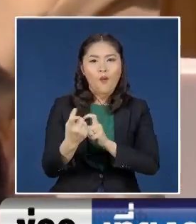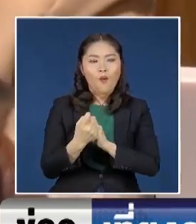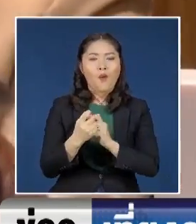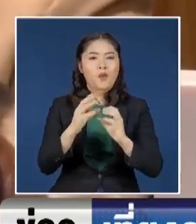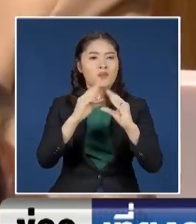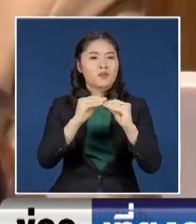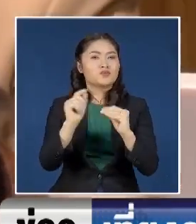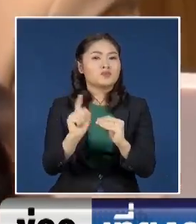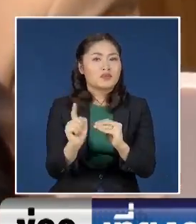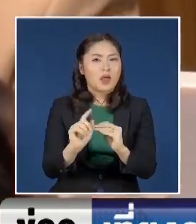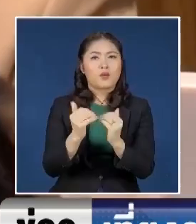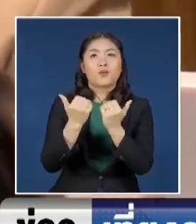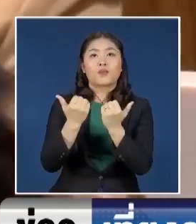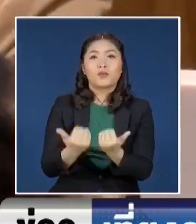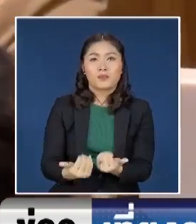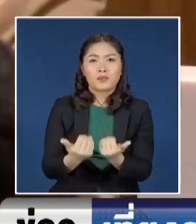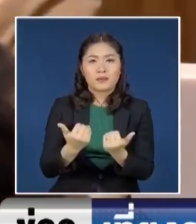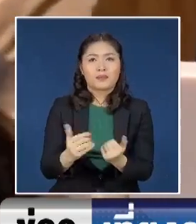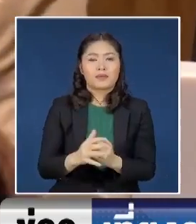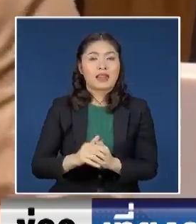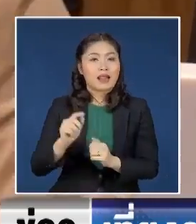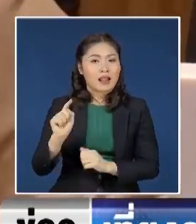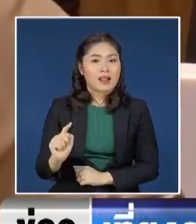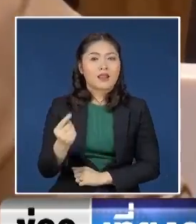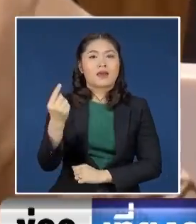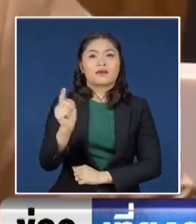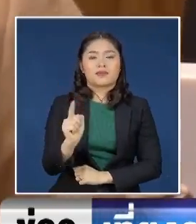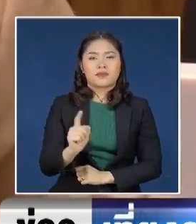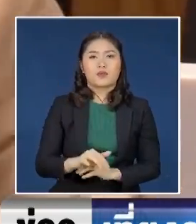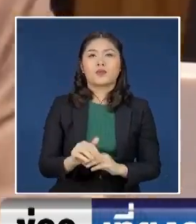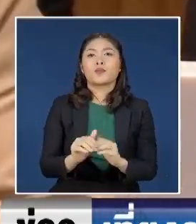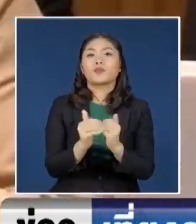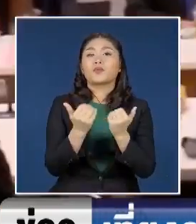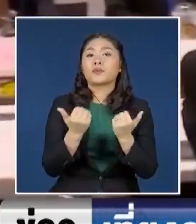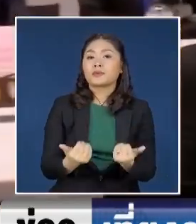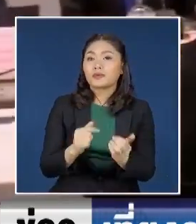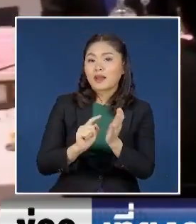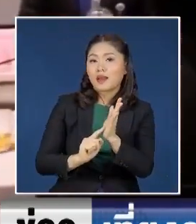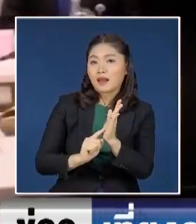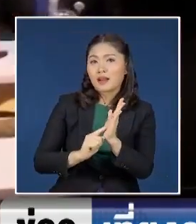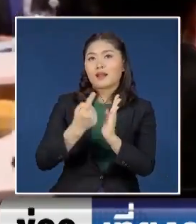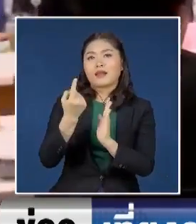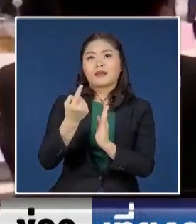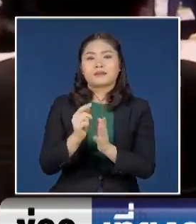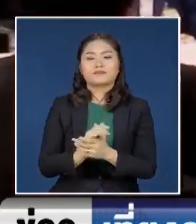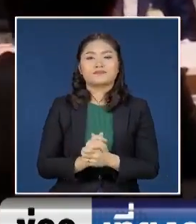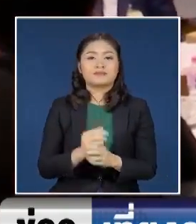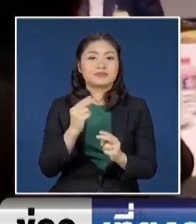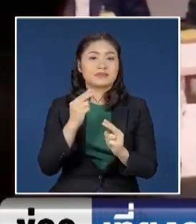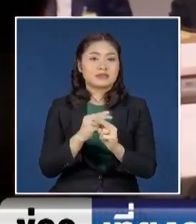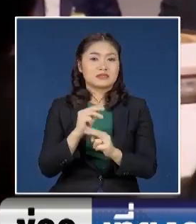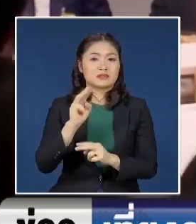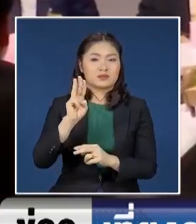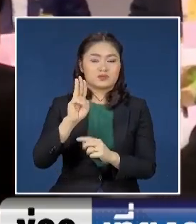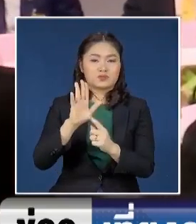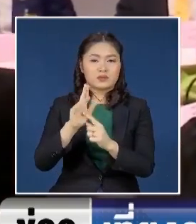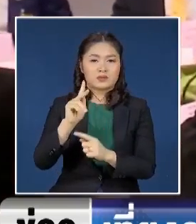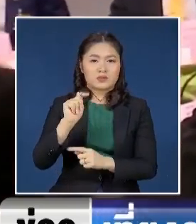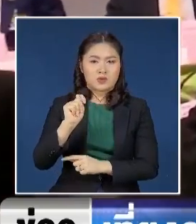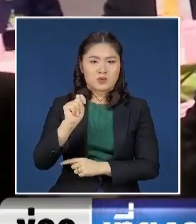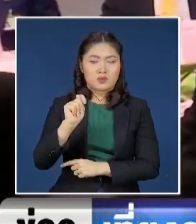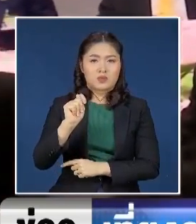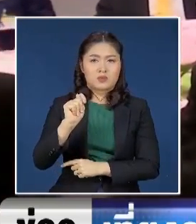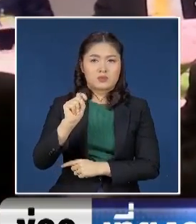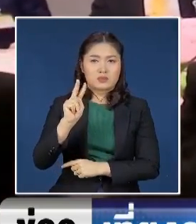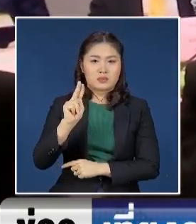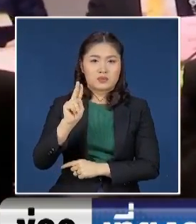นพัฒน์คุณสารวัตรเพราะว่าเริ่มแรกเลยเนี่ยนะวันนี้เป็นวันแรกที่คุณวัฒนาเมืองสุขหลังจากที่เขาได้รับแต่งตั้